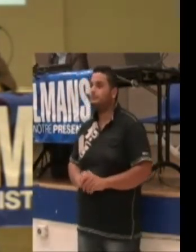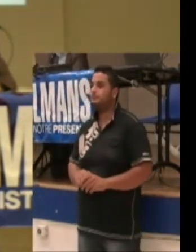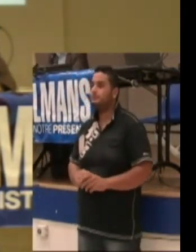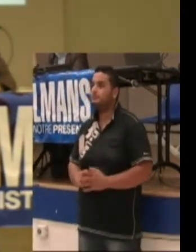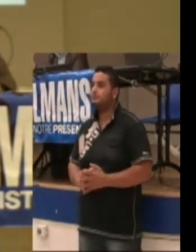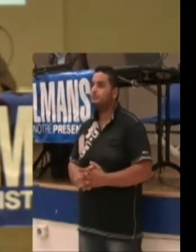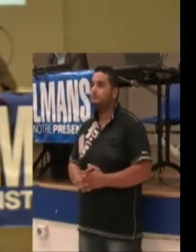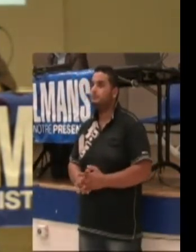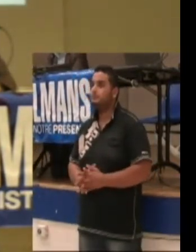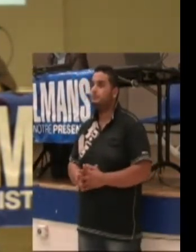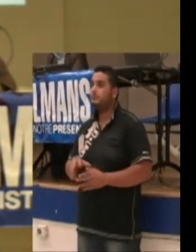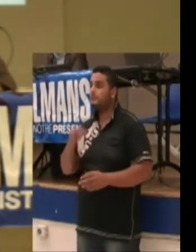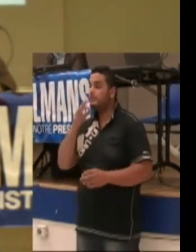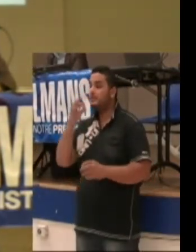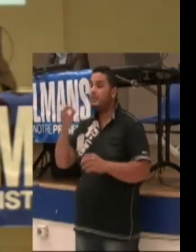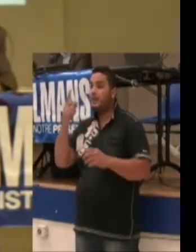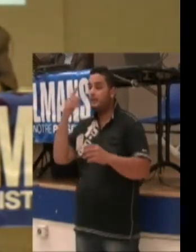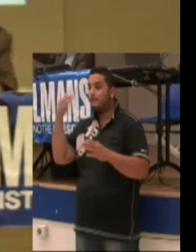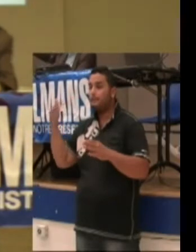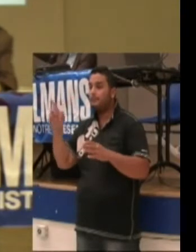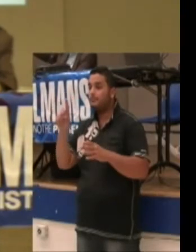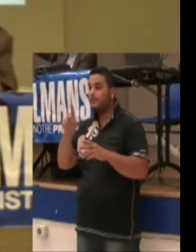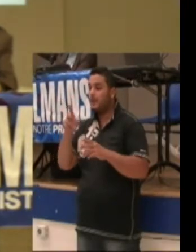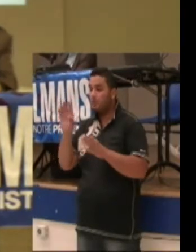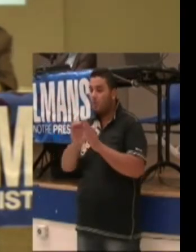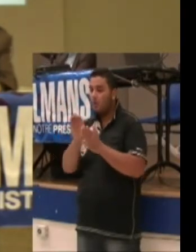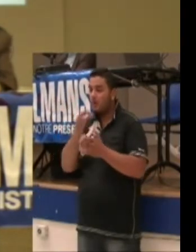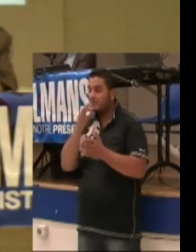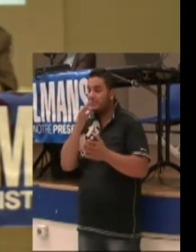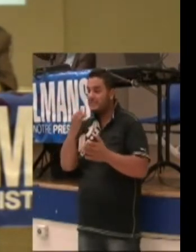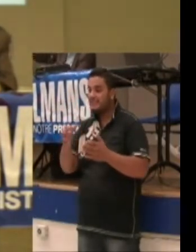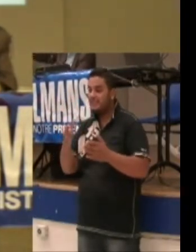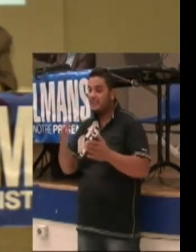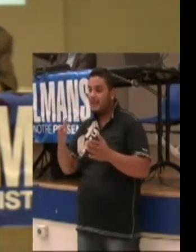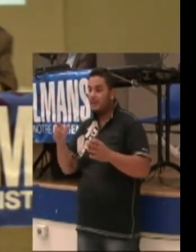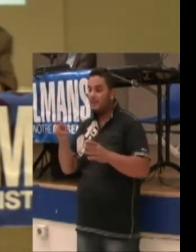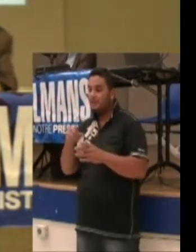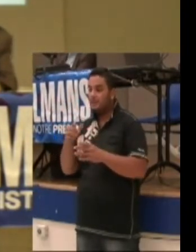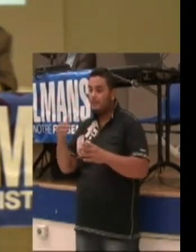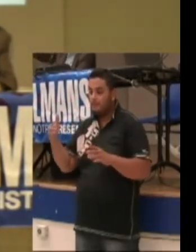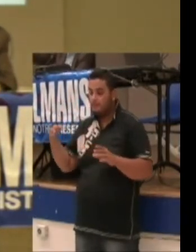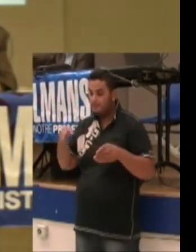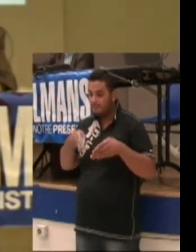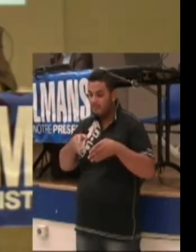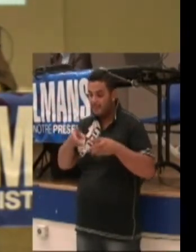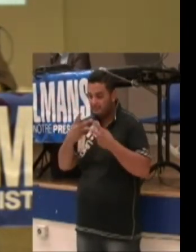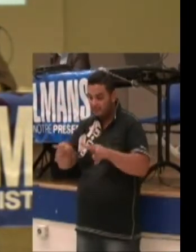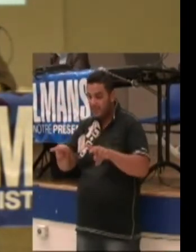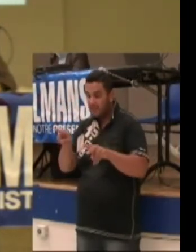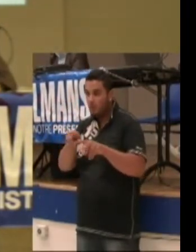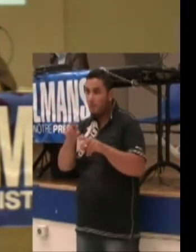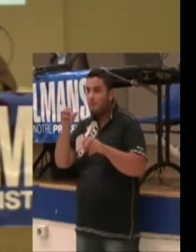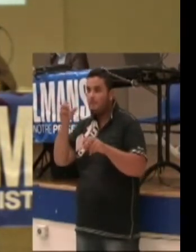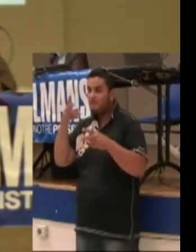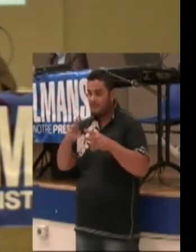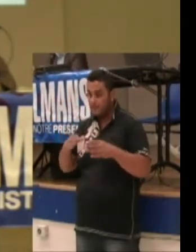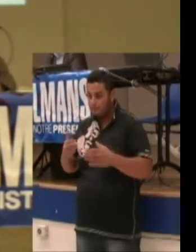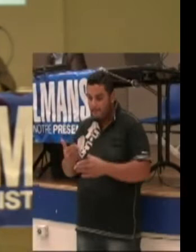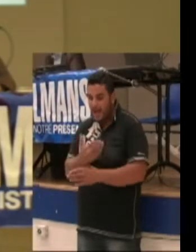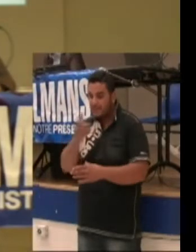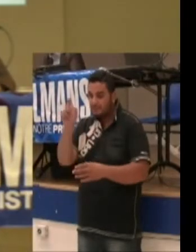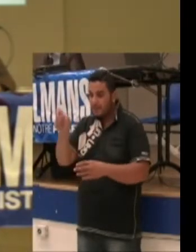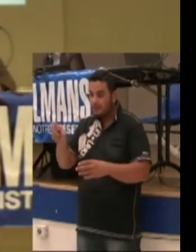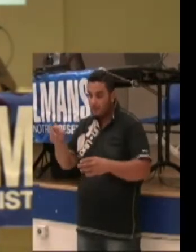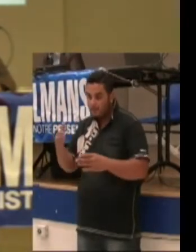السوء. Ils passaient par la ville qu'Allah subhanahu wa ta'ala a jeté une pluie, a fait descendre une pluie de pierres sur eux. Ok ?